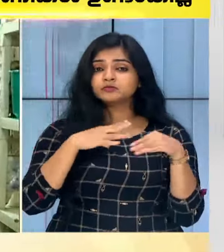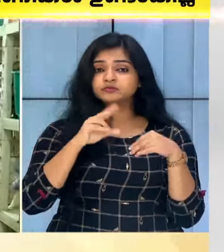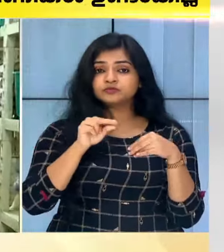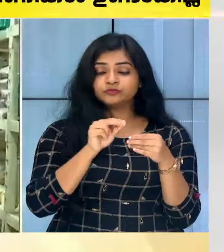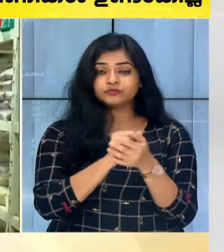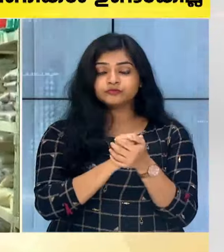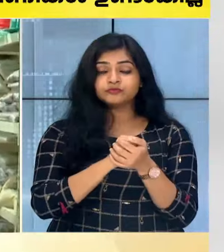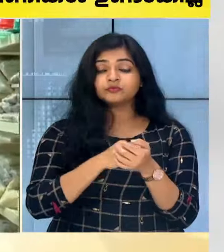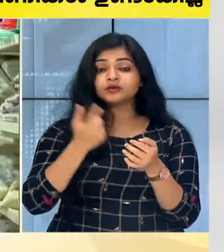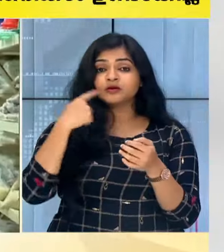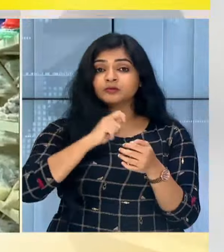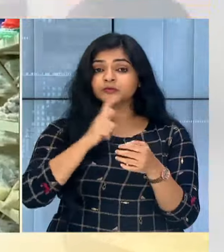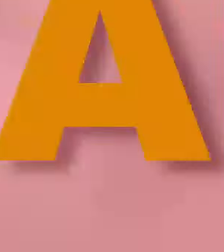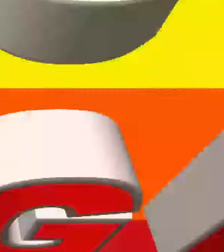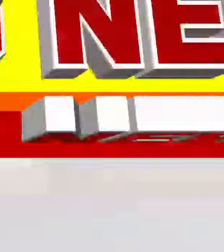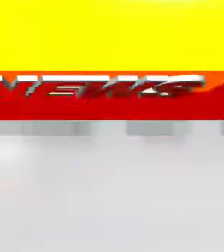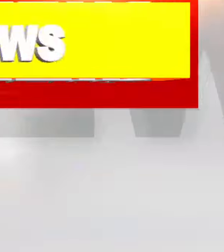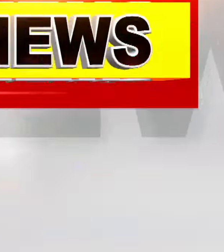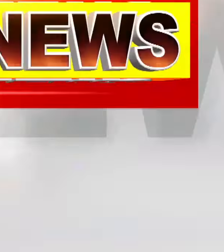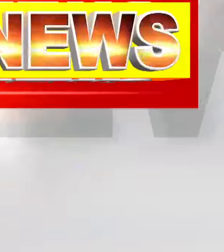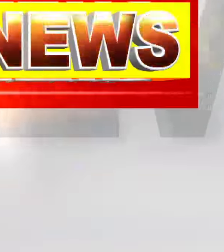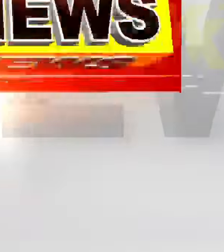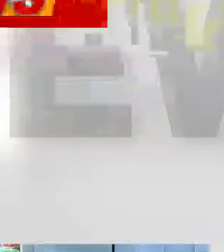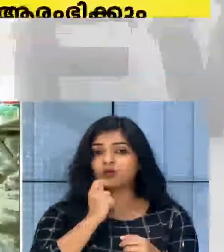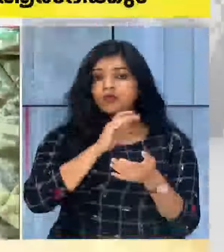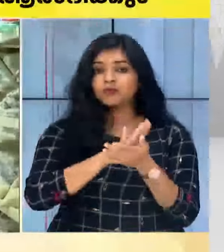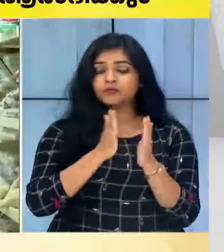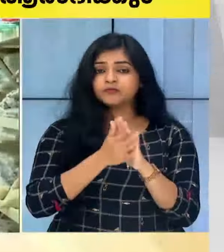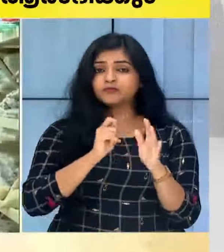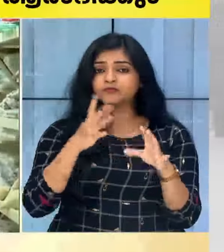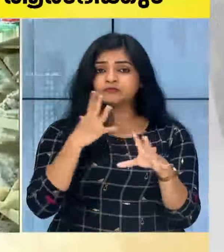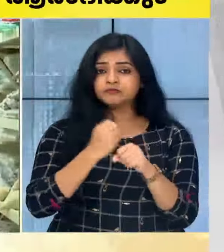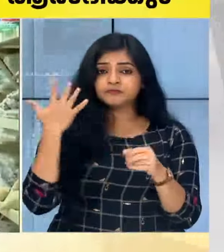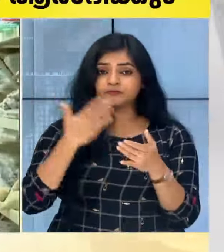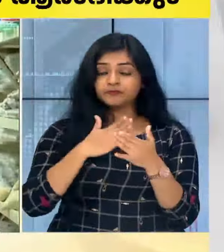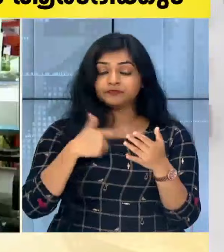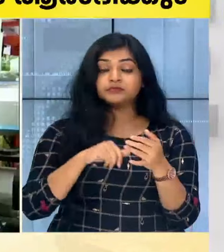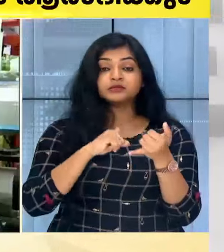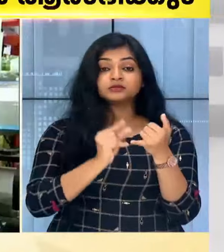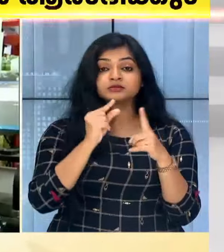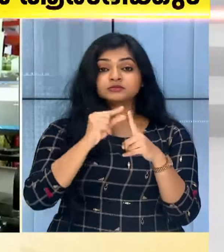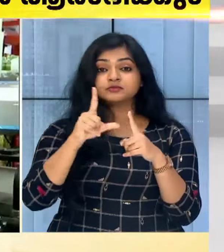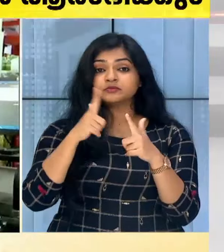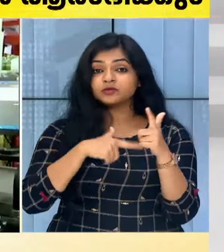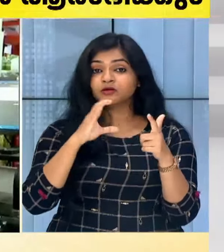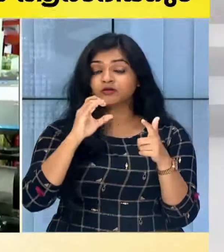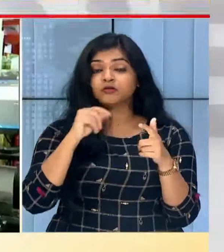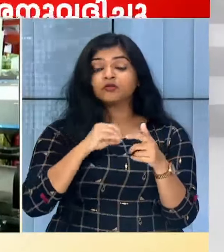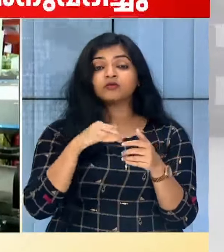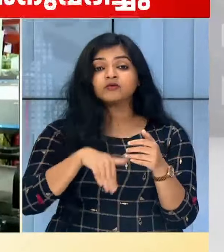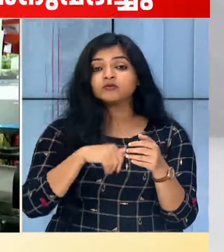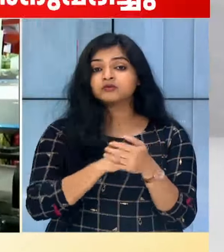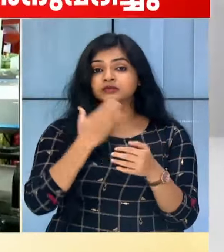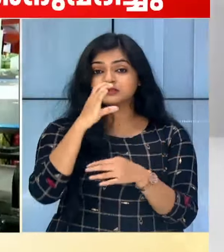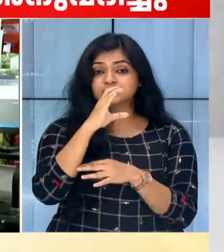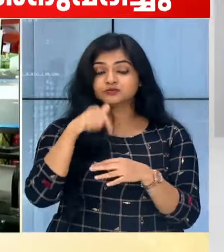ആയിട്ട് നൽകിയിട്ടുള്ള തുക ഇനിയും ലഭിക്കാനുണ്ട്. ഈ ഒരു സാഹചര്യത്തിൽ സപ്ലൈകോയ്ക്ക് ക്രിസ്മസ് പുതുവത്സര വിപണികൾ തുറക്കാൻ കഴിയില്ല എന്ന് സപ്ലൈകോ അറിയിച്ചിരുന്നു.